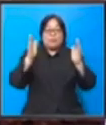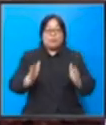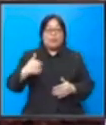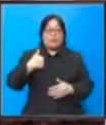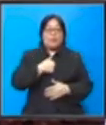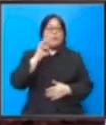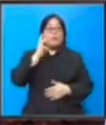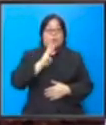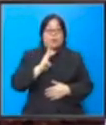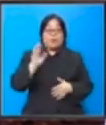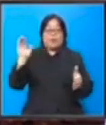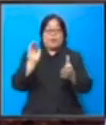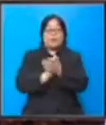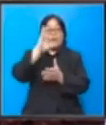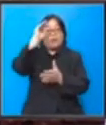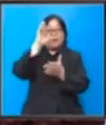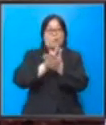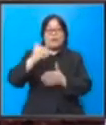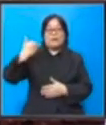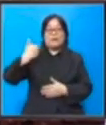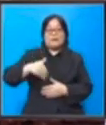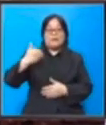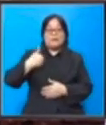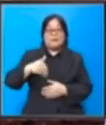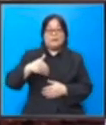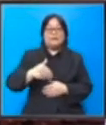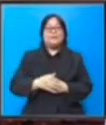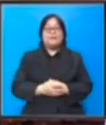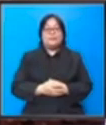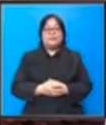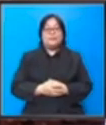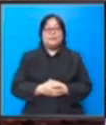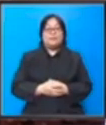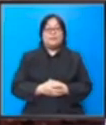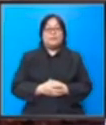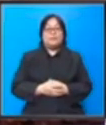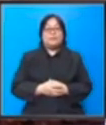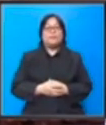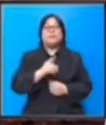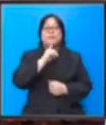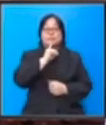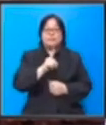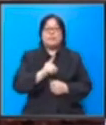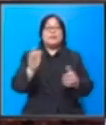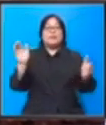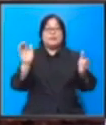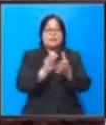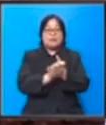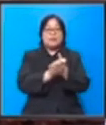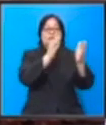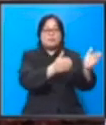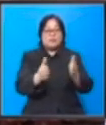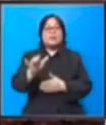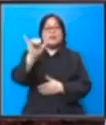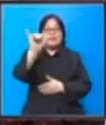wanita dan berkahwin dengan warga negara asing, walaupun ada perkahwinan yang